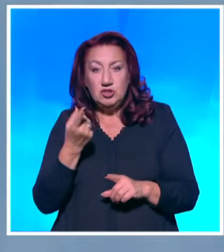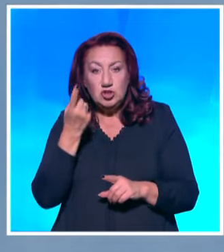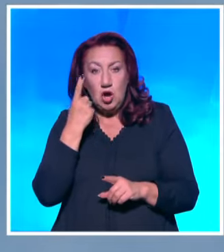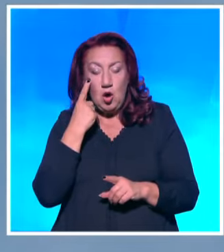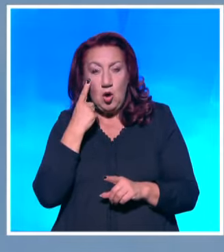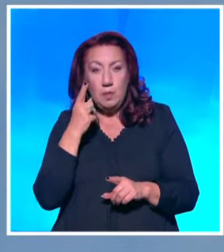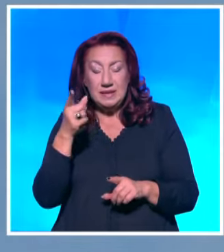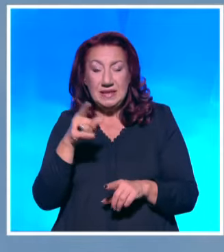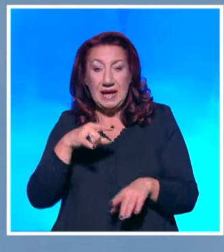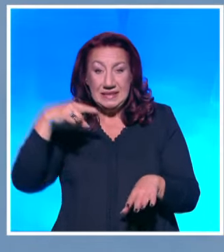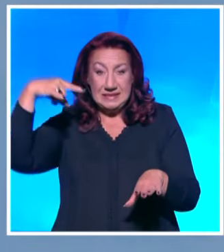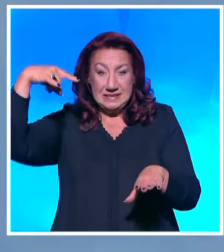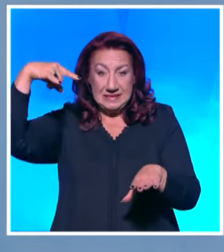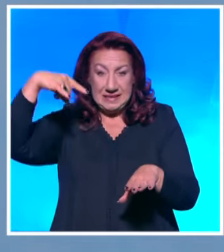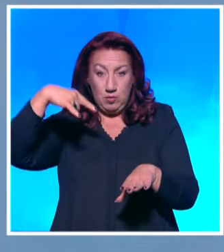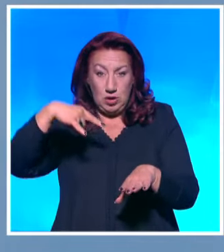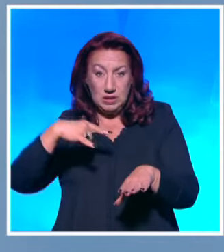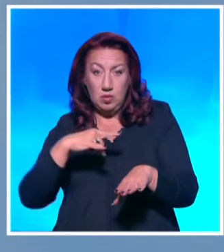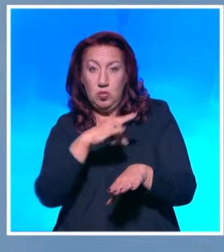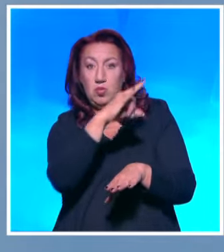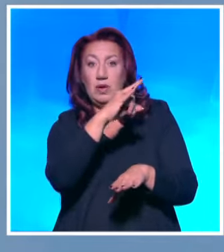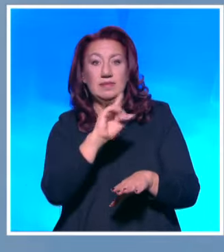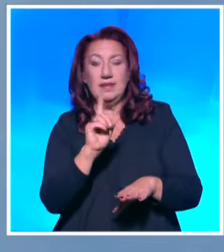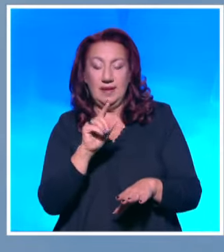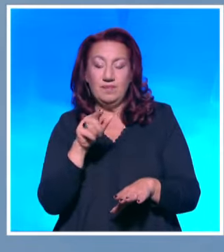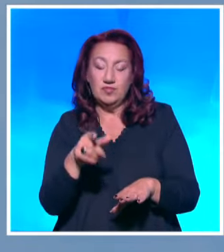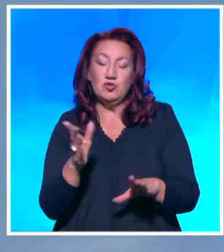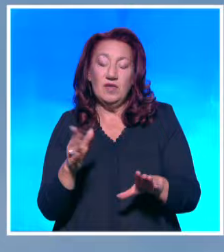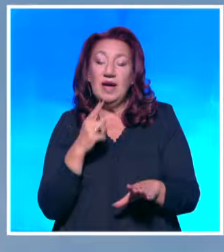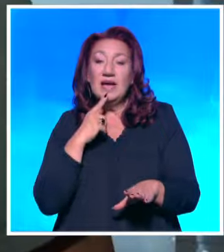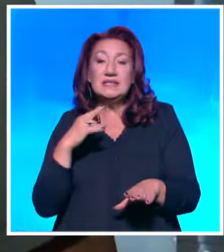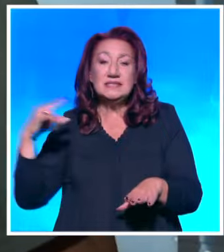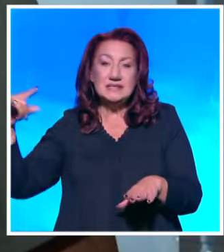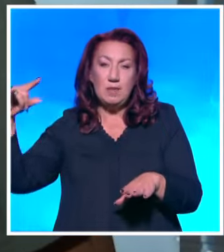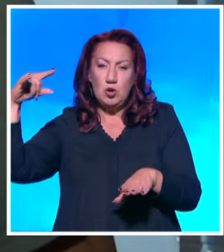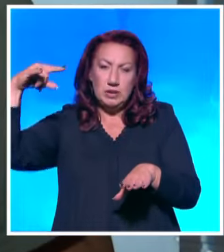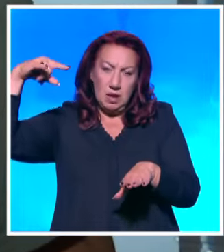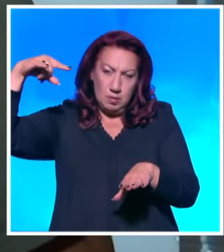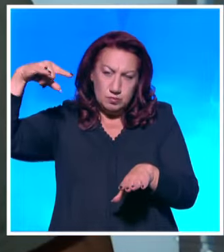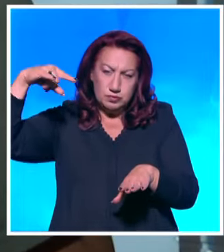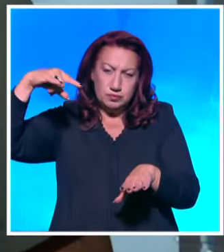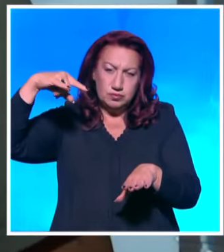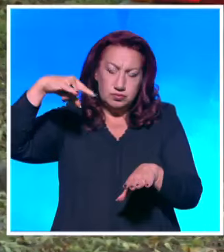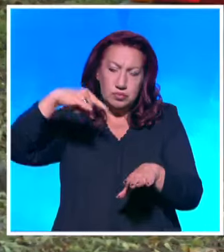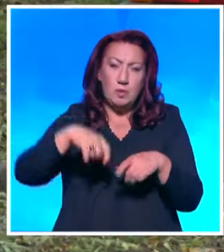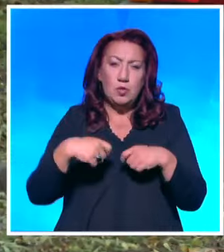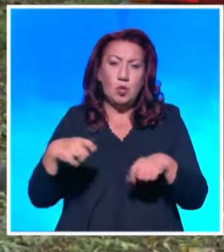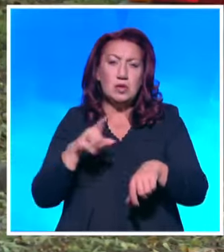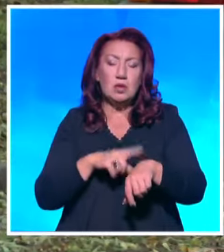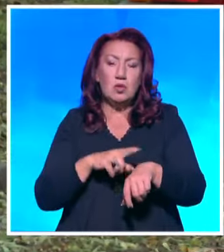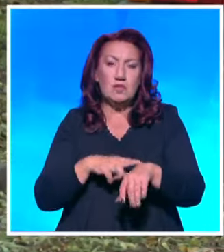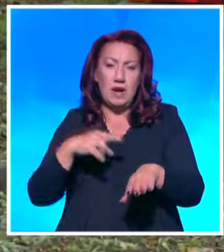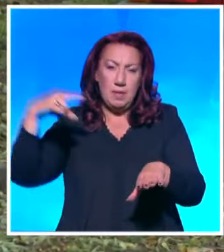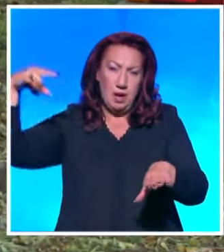се изведе самолета от тази ситуация. Това е фаталното, да. Просто самолета много дълго е насочен към земята.